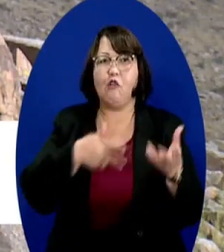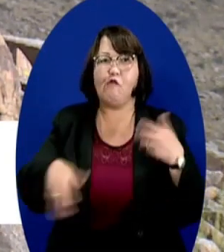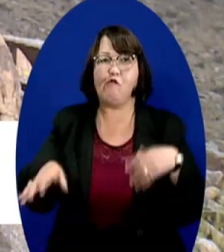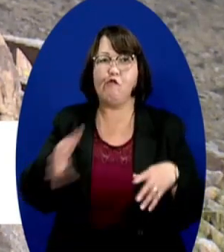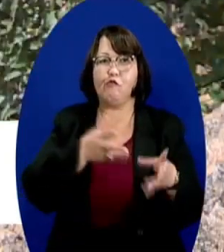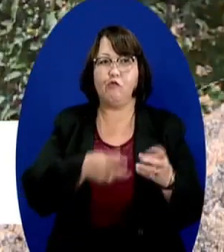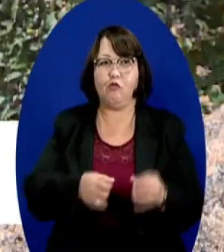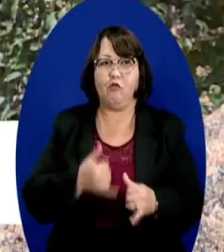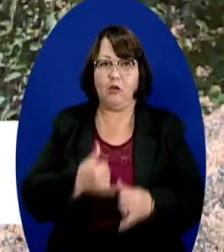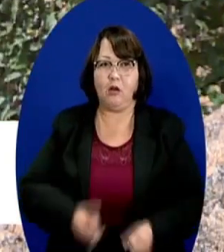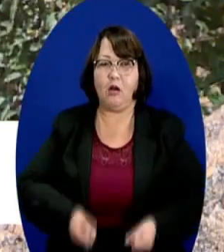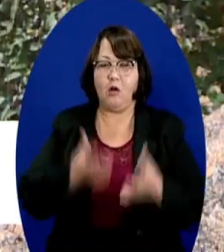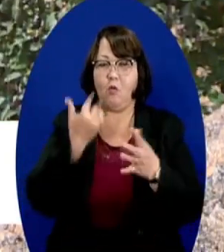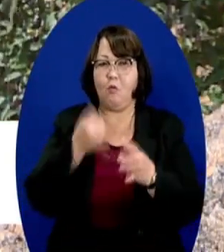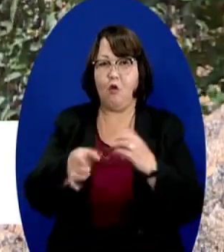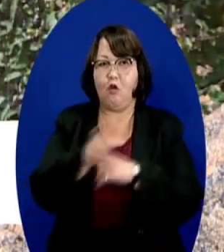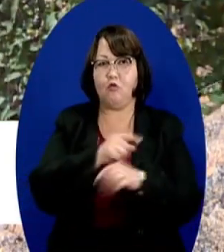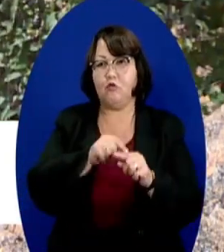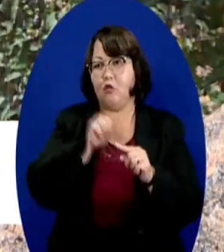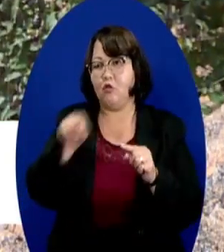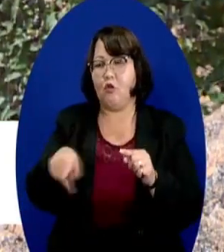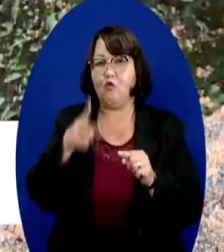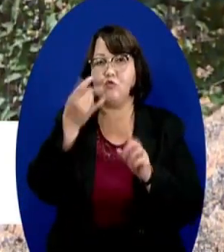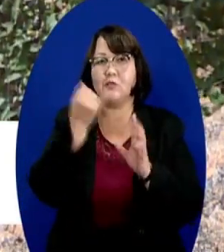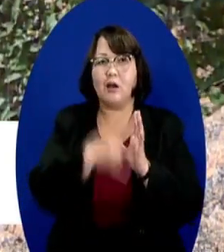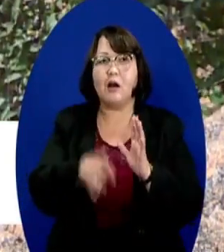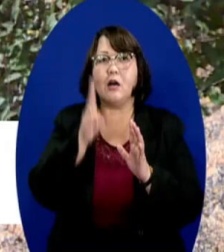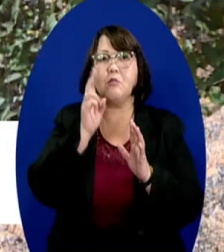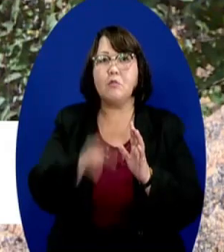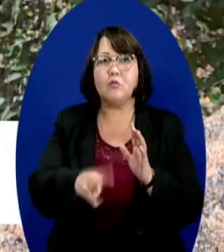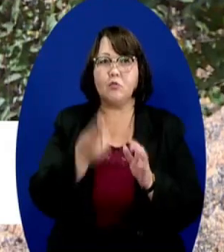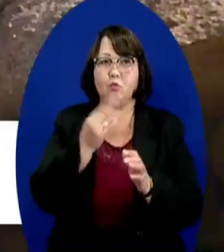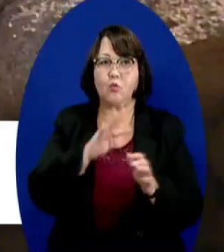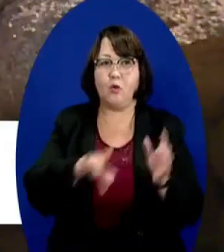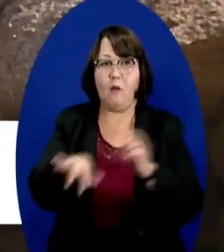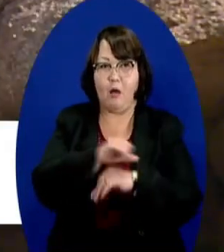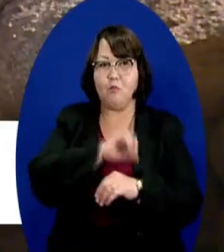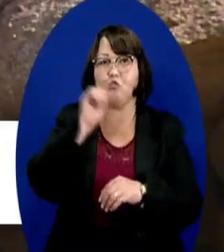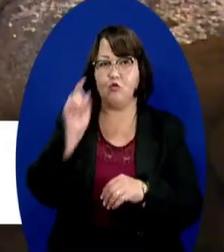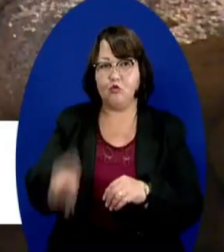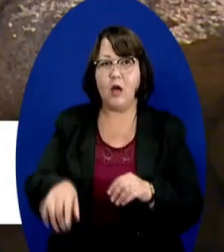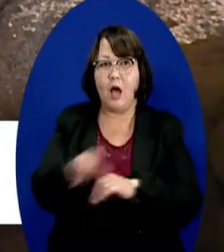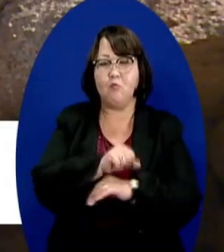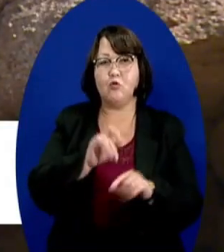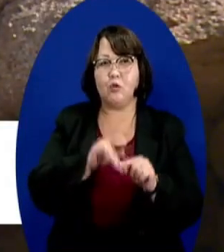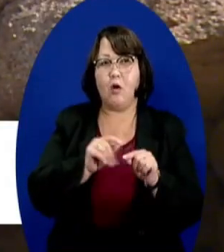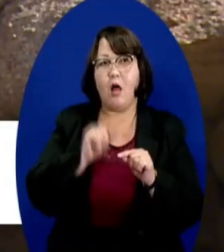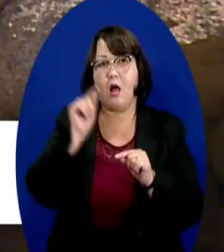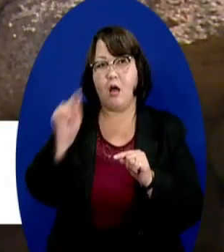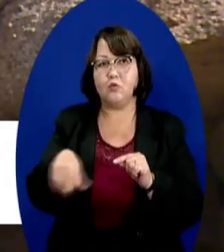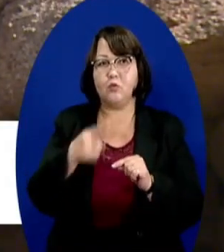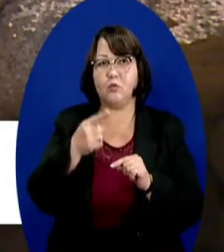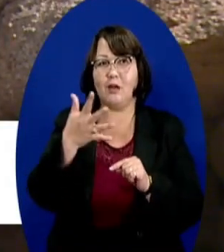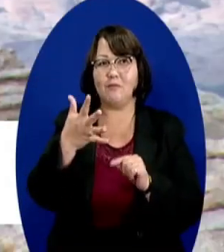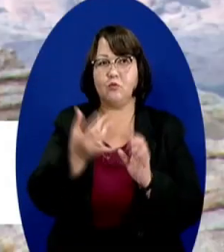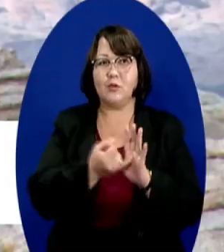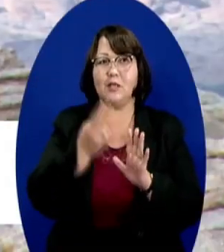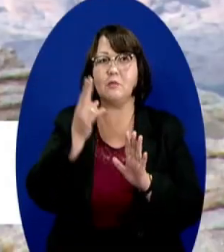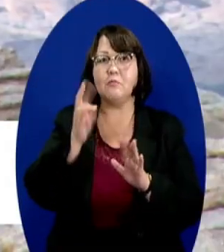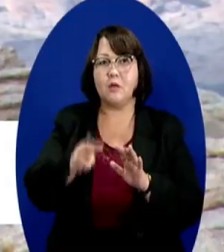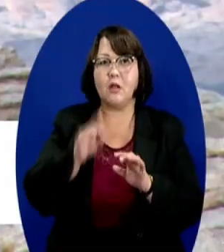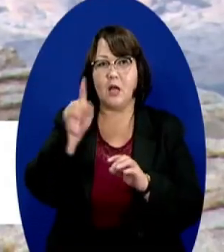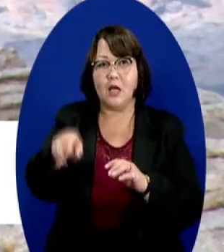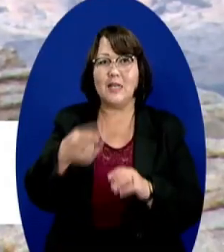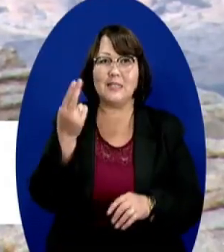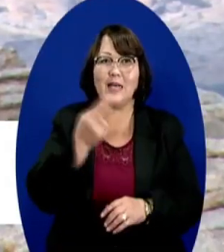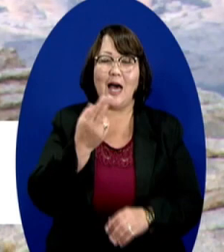байна. Улаанбаатар хотоос 260 гаруй километр явж байж Дундгов аймагт хүрнэ. Аймгийн төвөөсөө 156 км явж байж